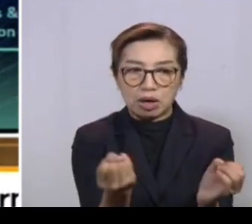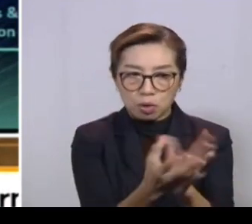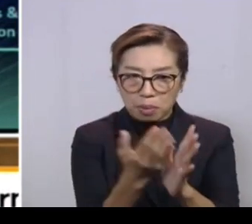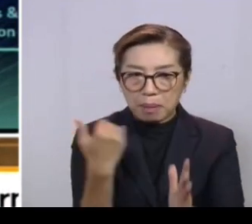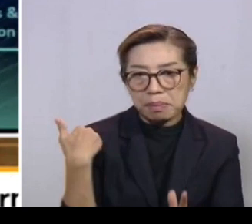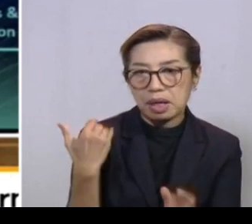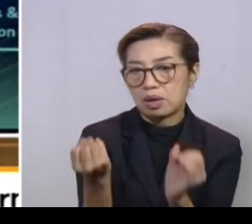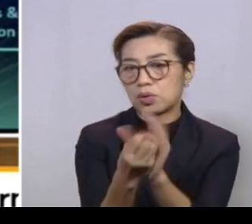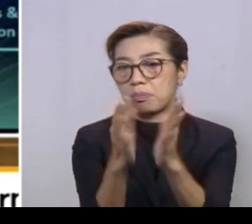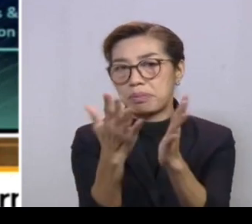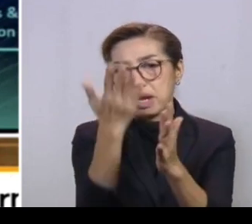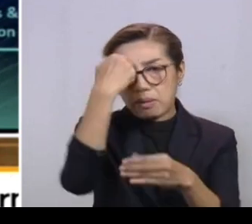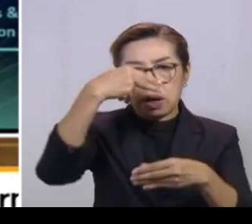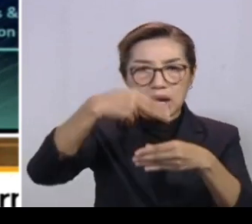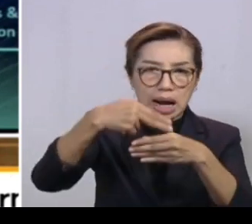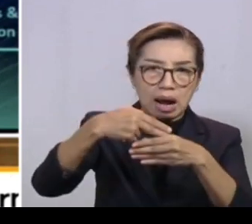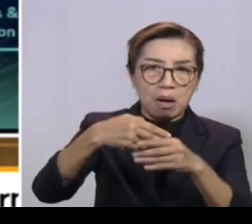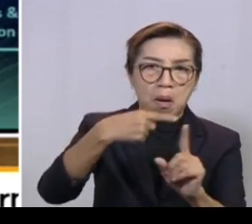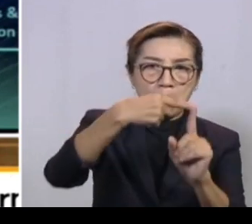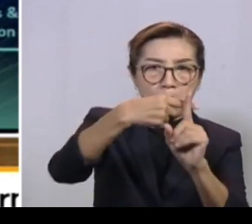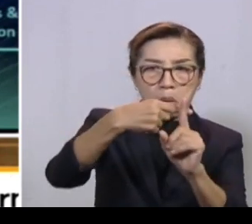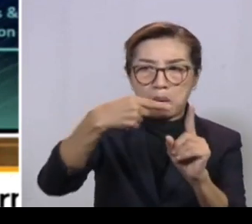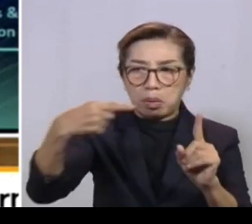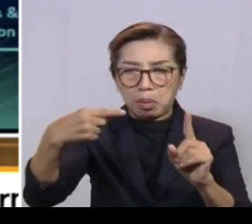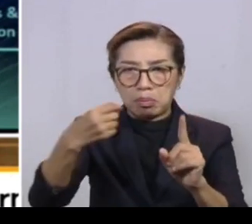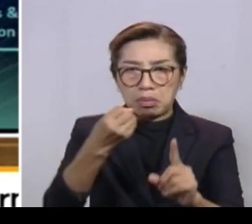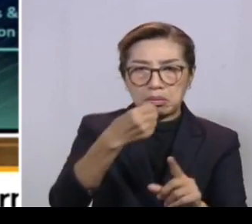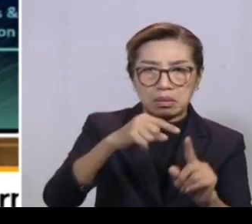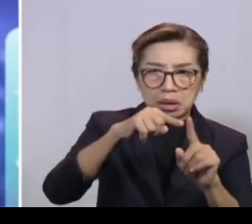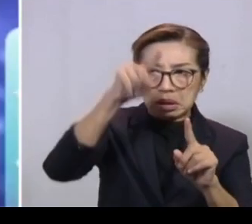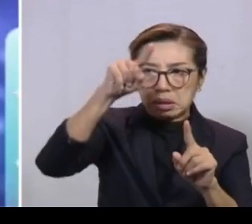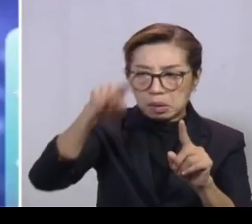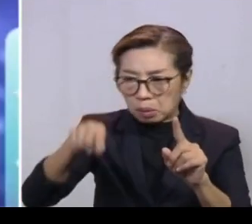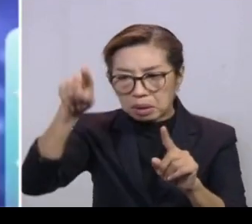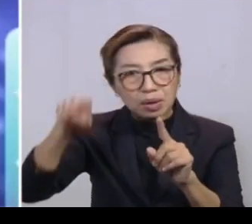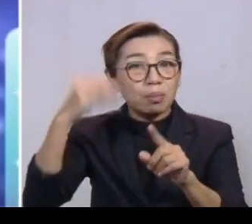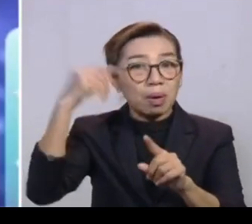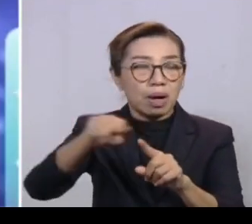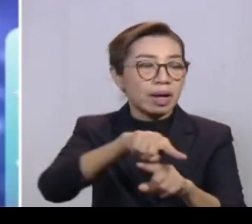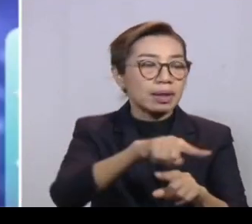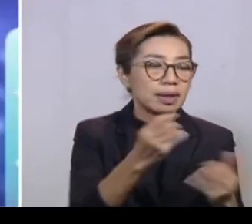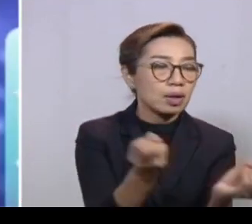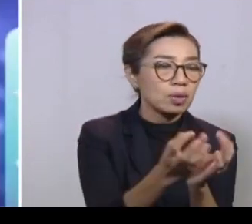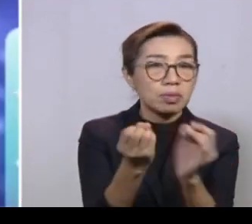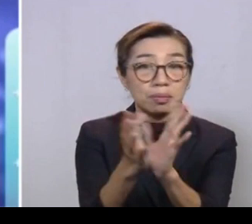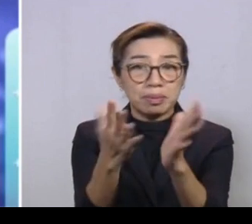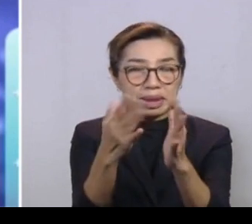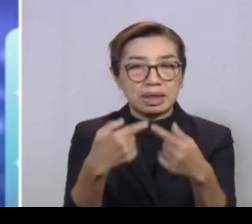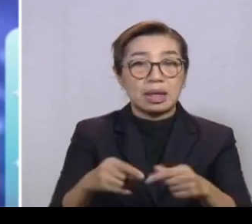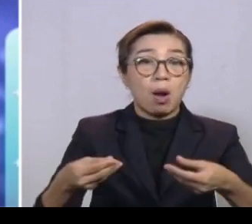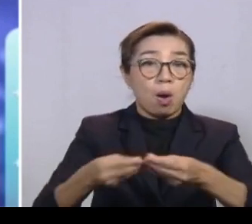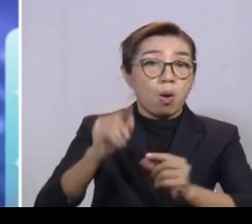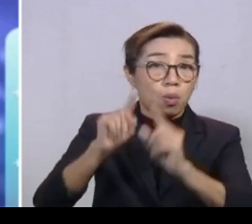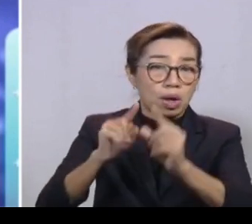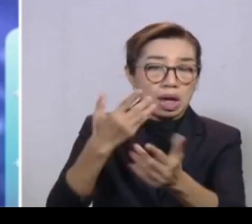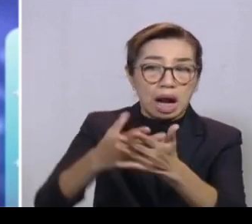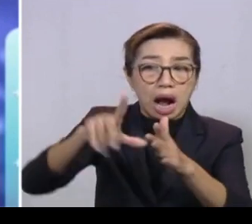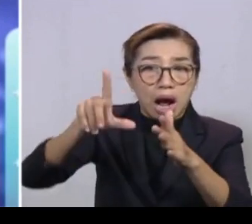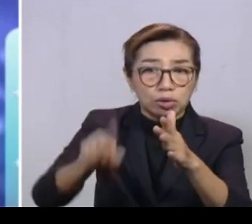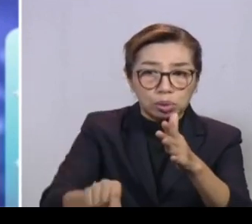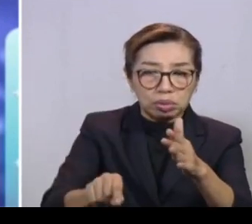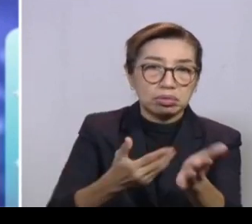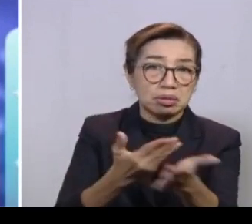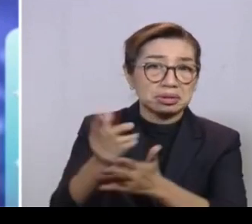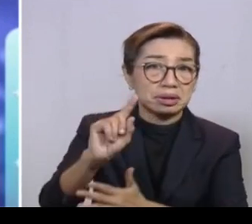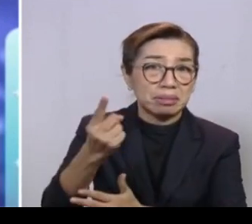กระทบจากความผันผวนของราคาพลังงานซึ่งแม้ว่าราคาหุ้นจะต่ำลงแต่ก็ไม่มีแผนงานซื้อหุ้นคืนนะครับและในขณะ